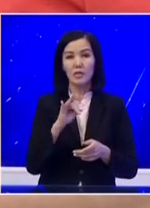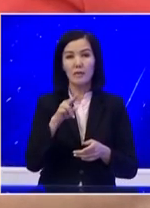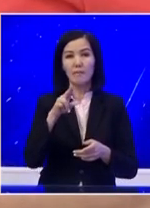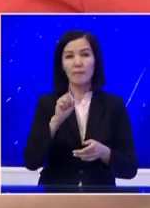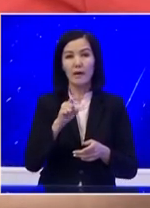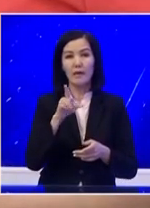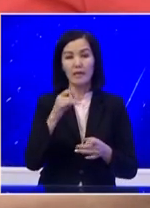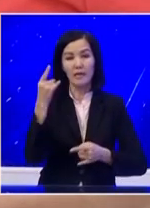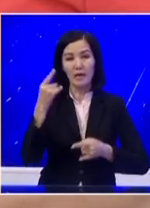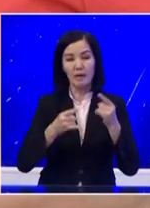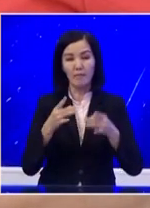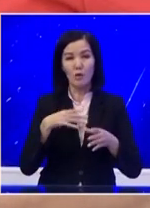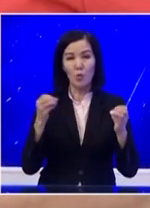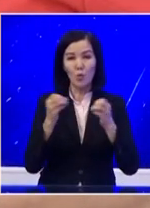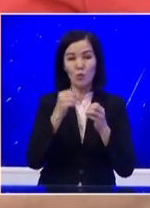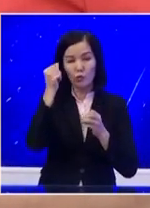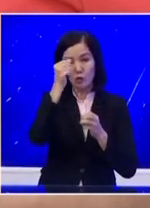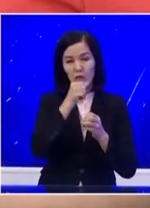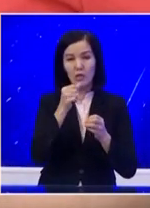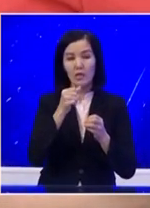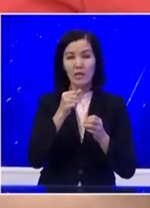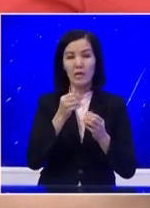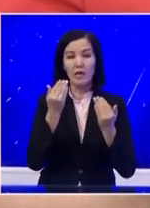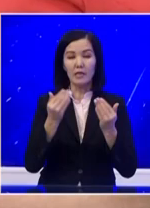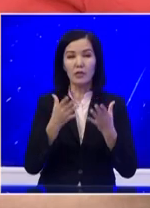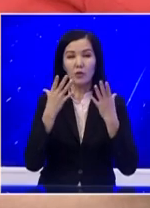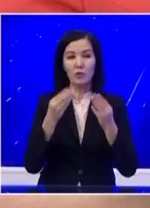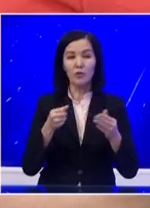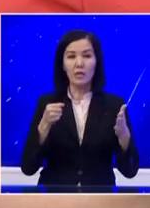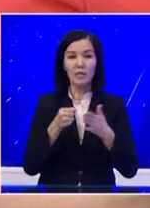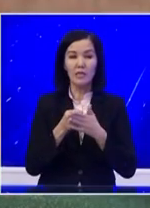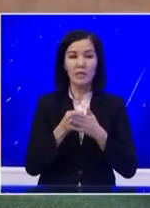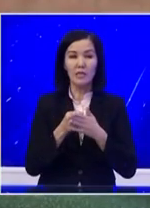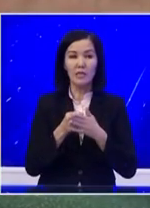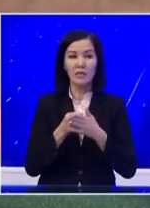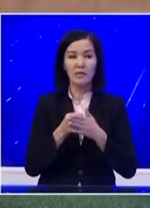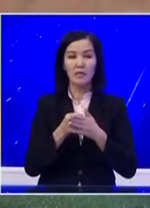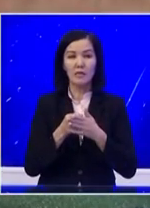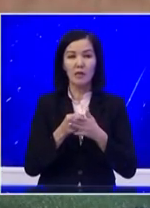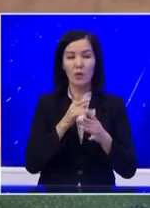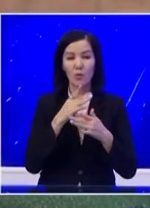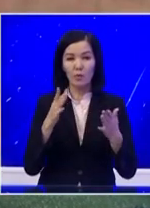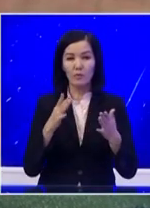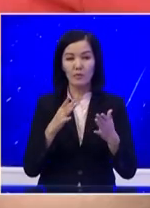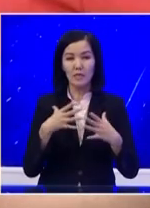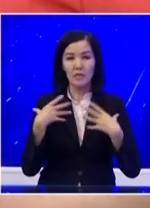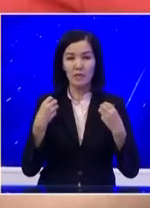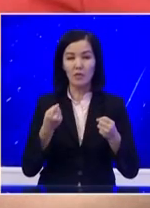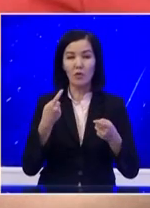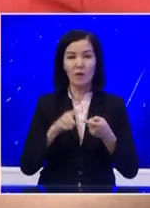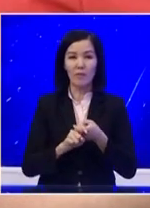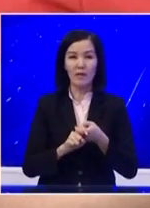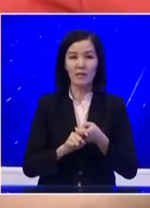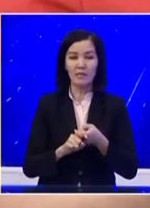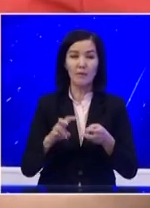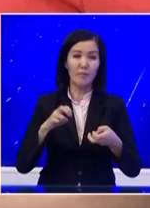Өйткені 10 шақты жыл жұмыс дегеннен кейін әлі күнге дейін енді жасыратыны жоқ. Әріптестерімнің көбі денсаулыққа қатысты